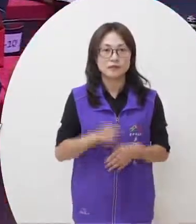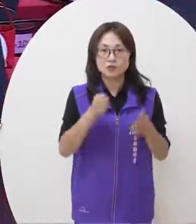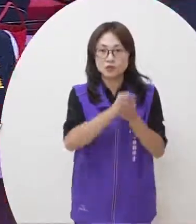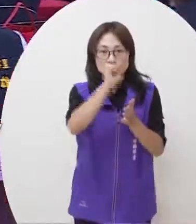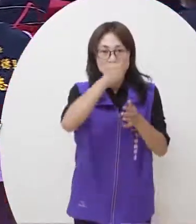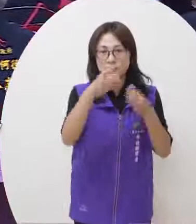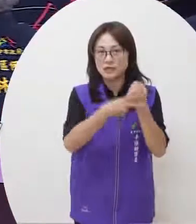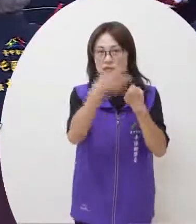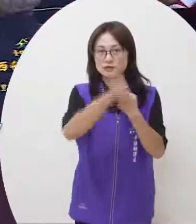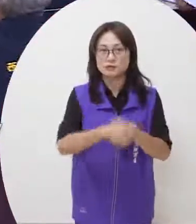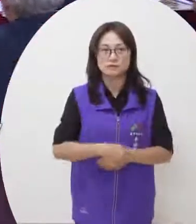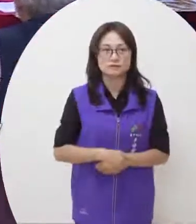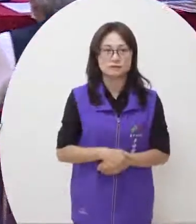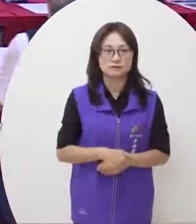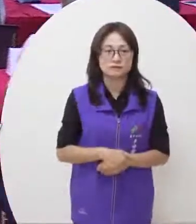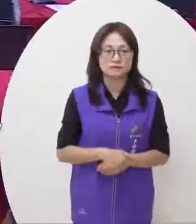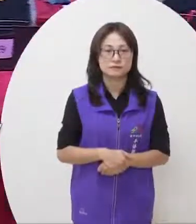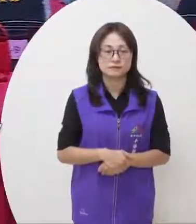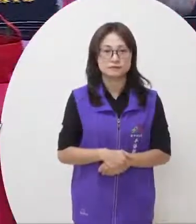谢。